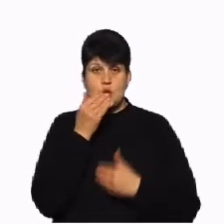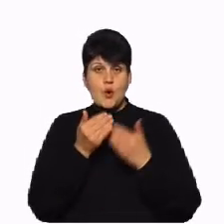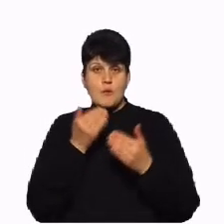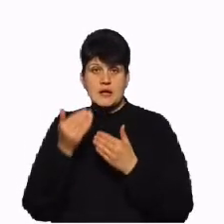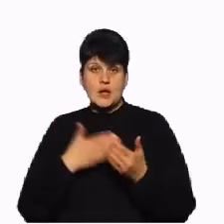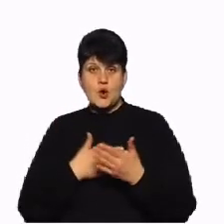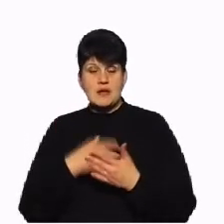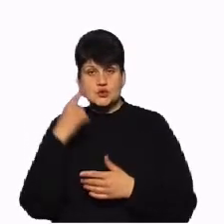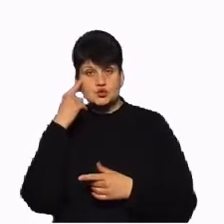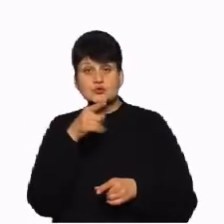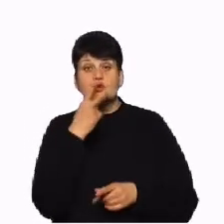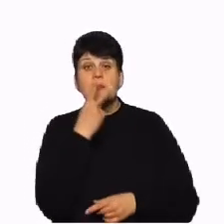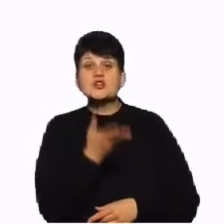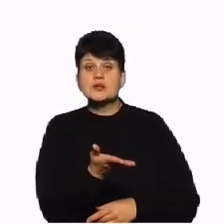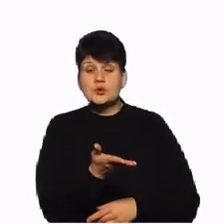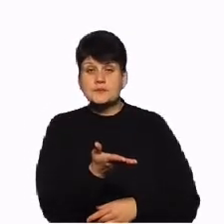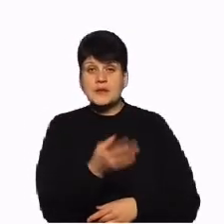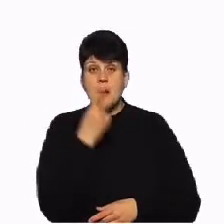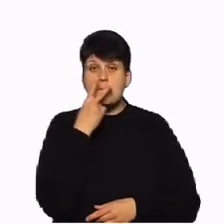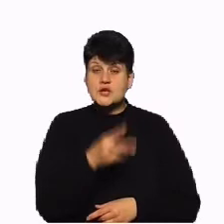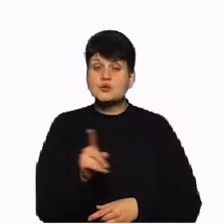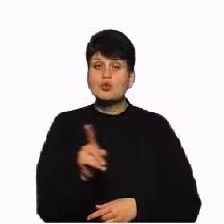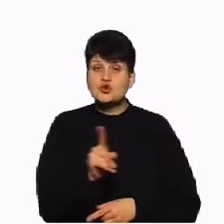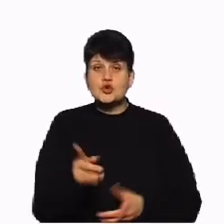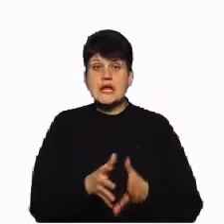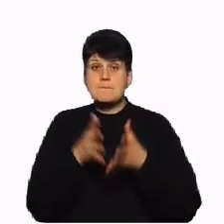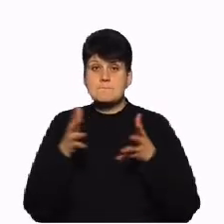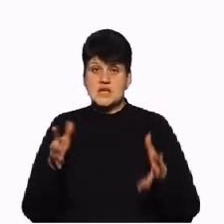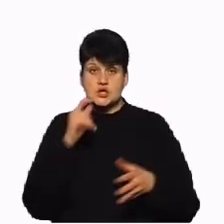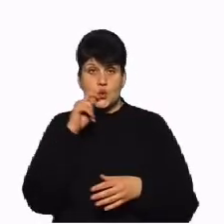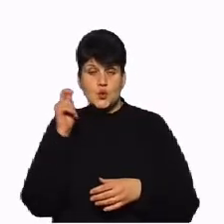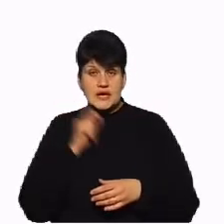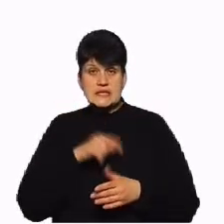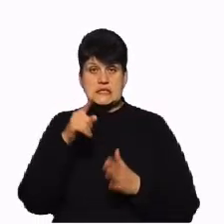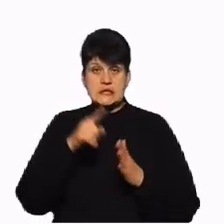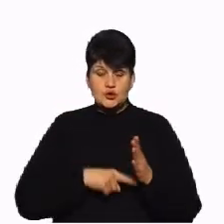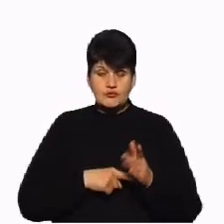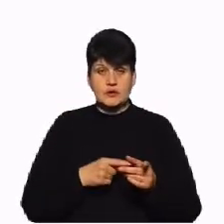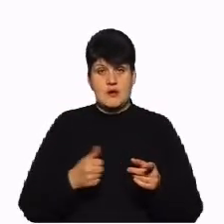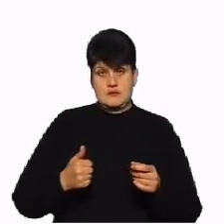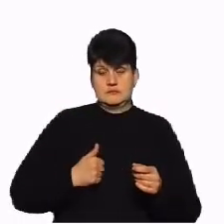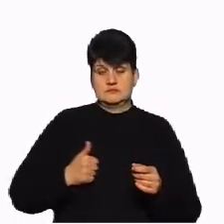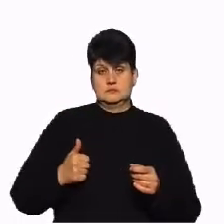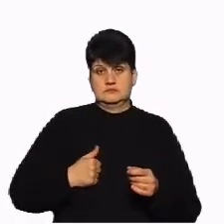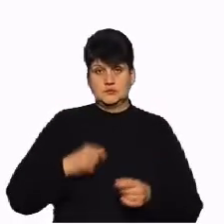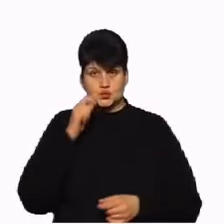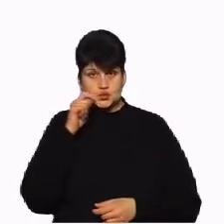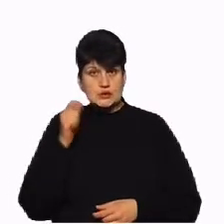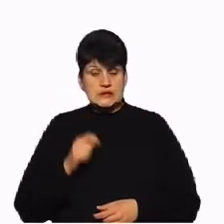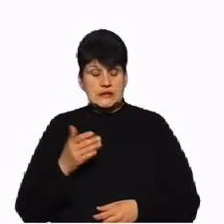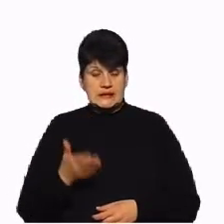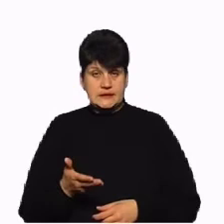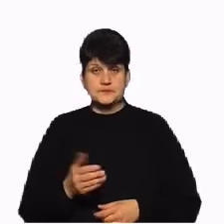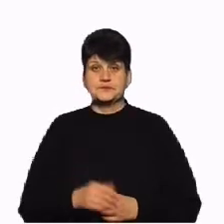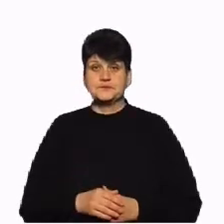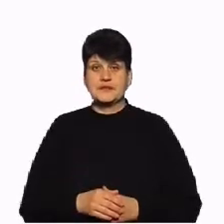що ми тут бачимо? Бачимо, що найбільше українці все-таки довіряють Збройним силам України. На